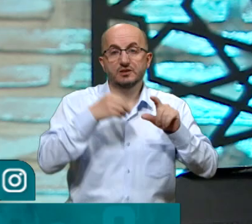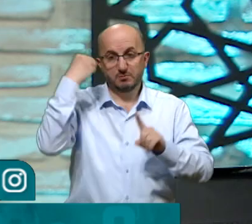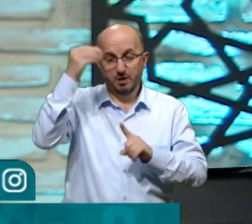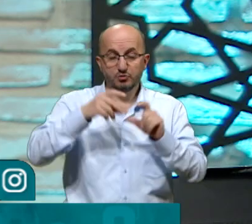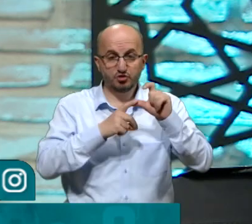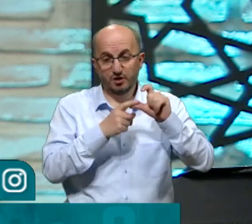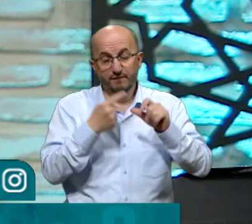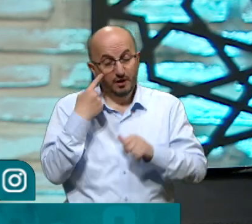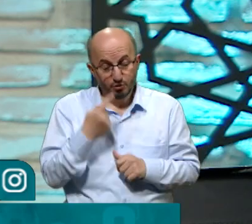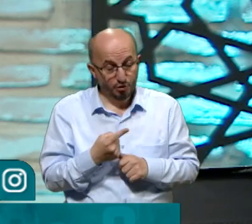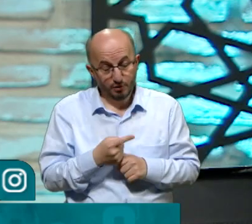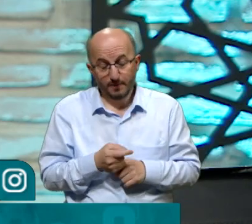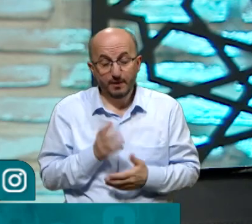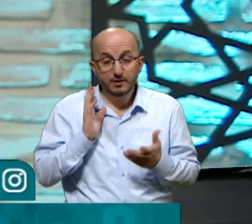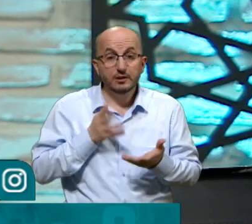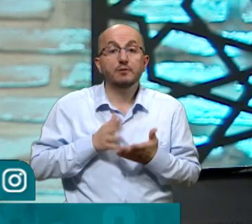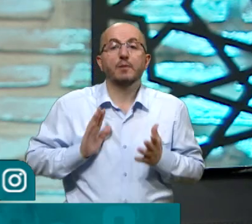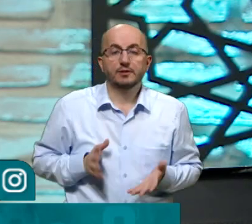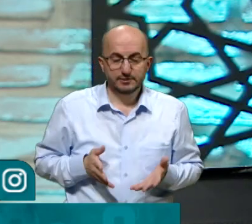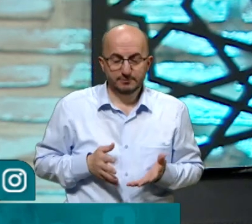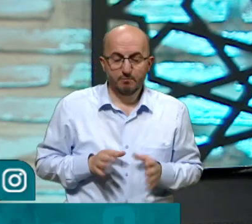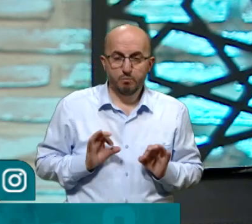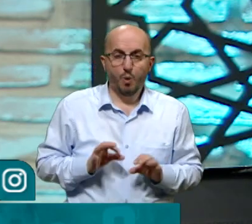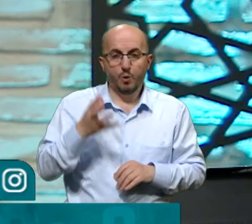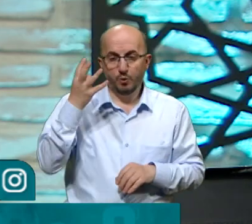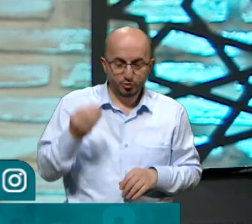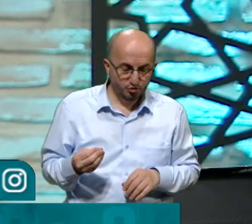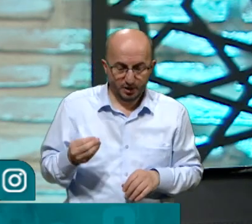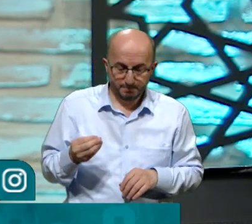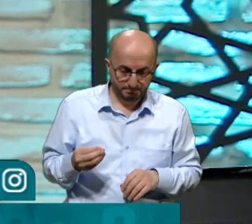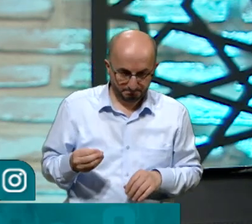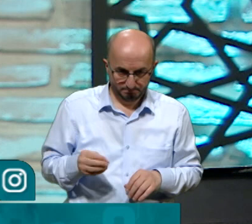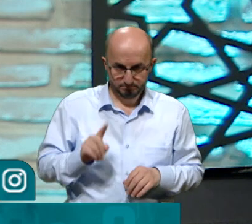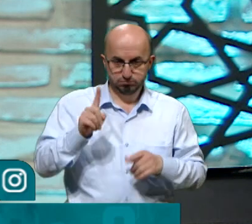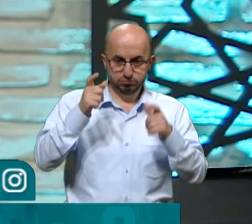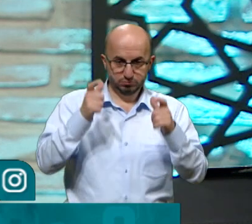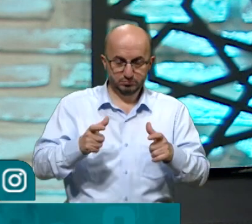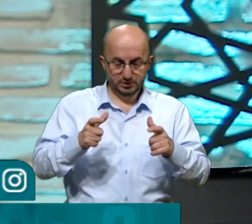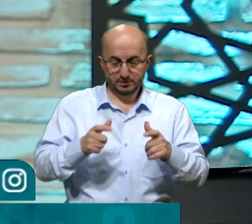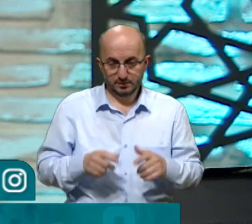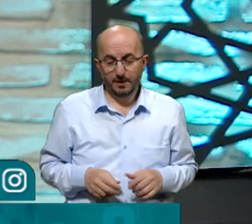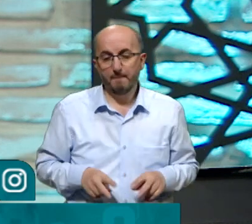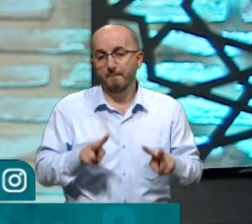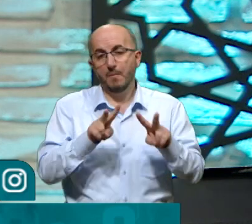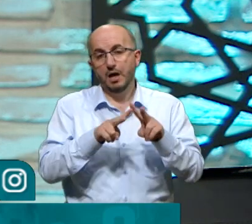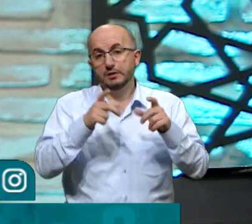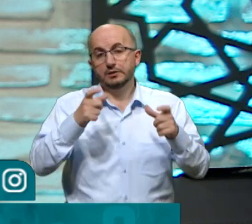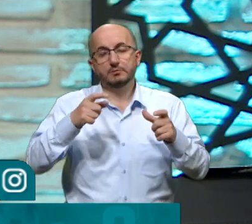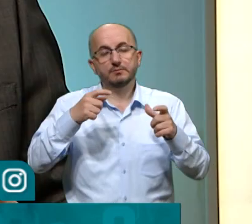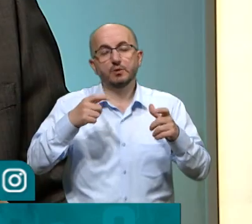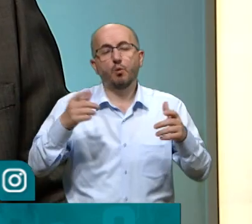Şafi Rahim Allah'a göre Eda edilmez hal Böyle olunca da bir beldede Mardin gibi belde düşünün